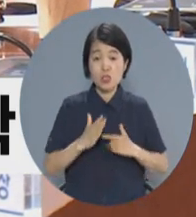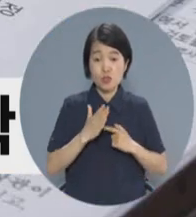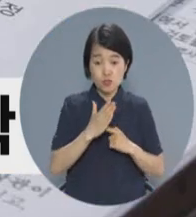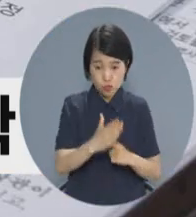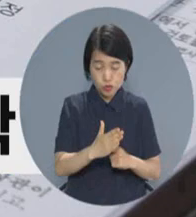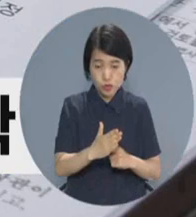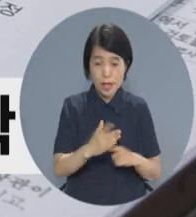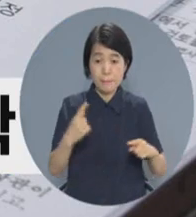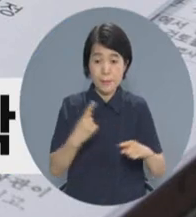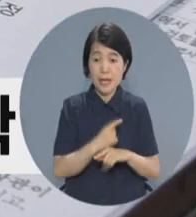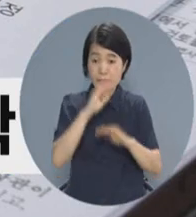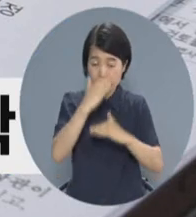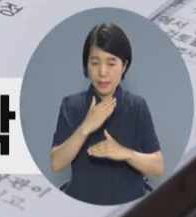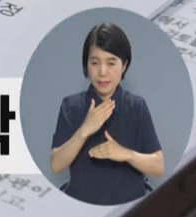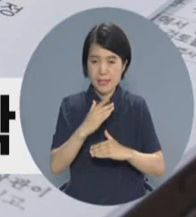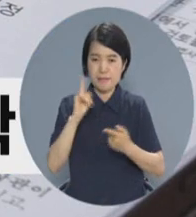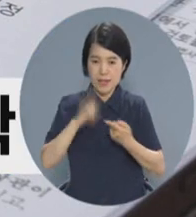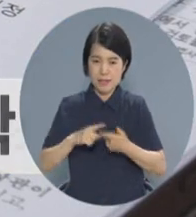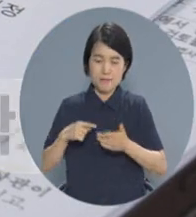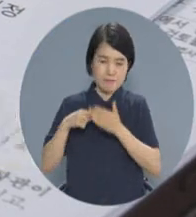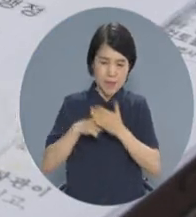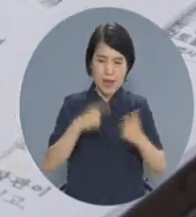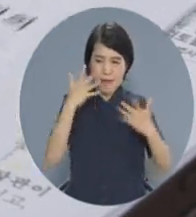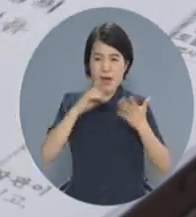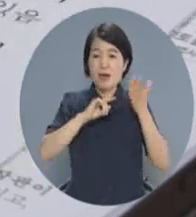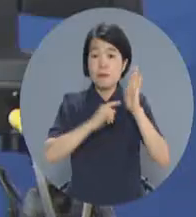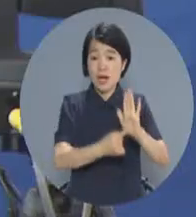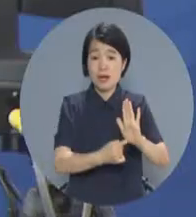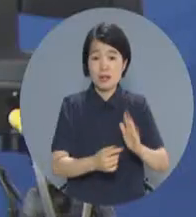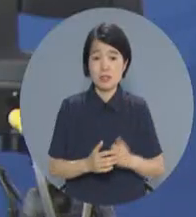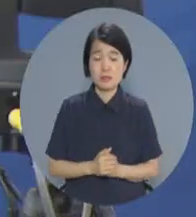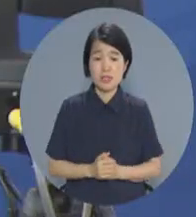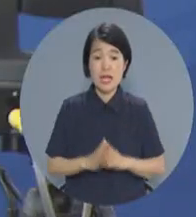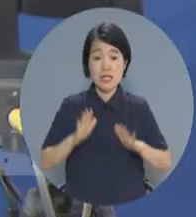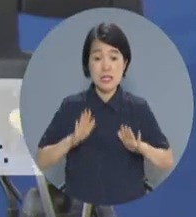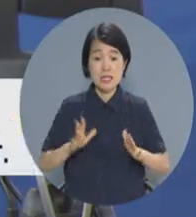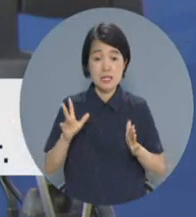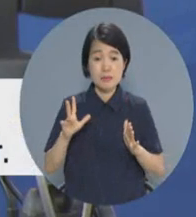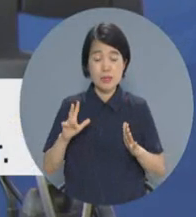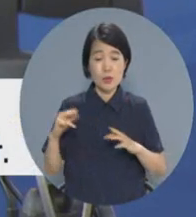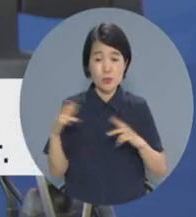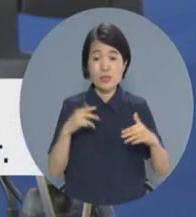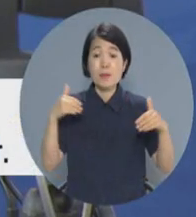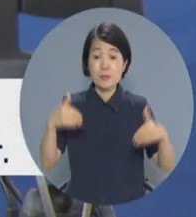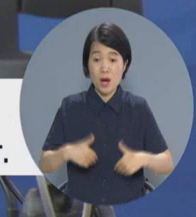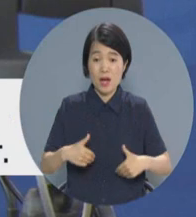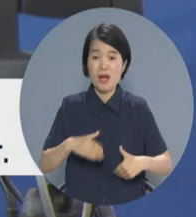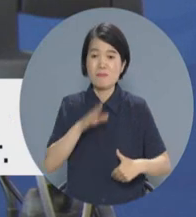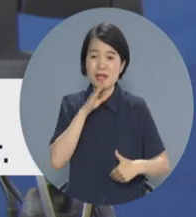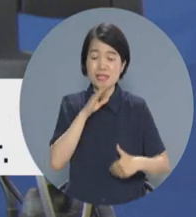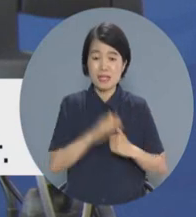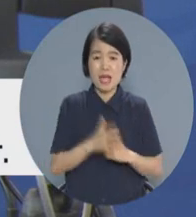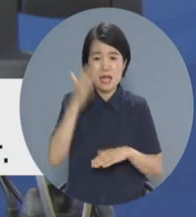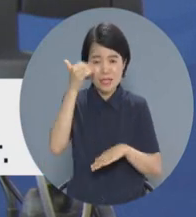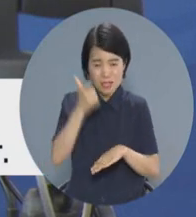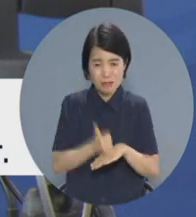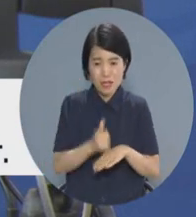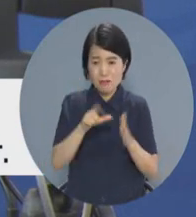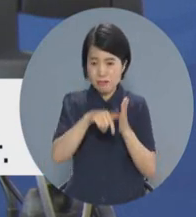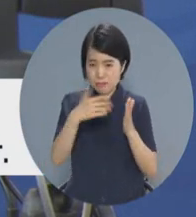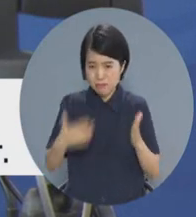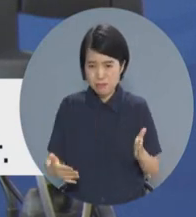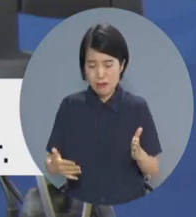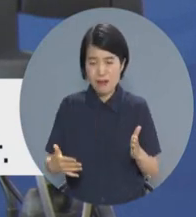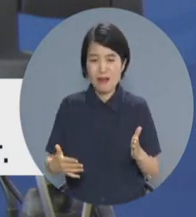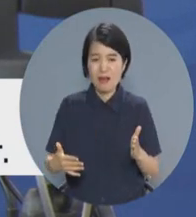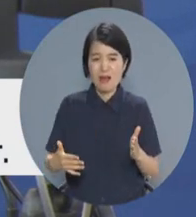추진되는 개선안을 강행하겠다는 의지를 분명히 했습니다. 지금의 논쟁이 필요할 수는 있습니다. 나중엔